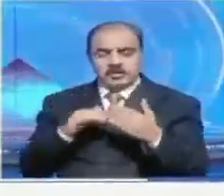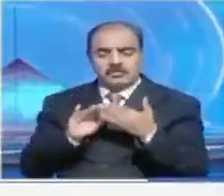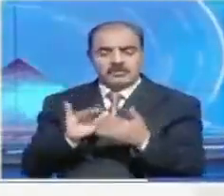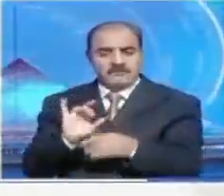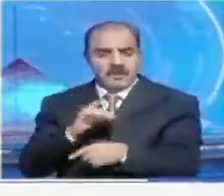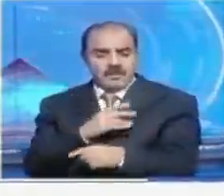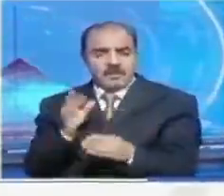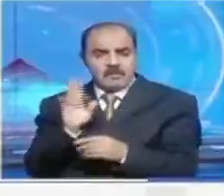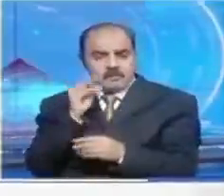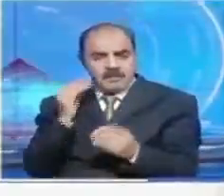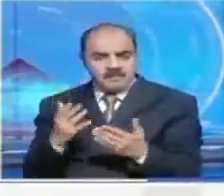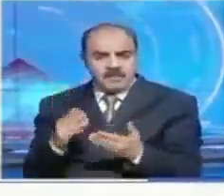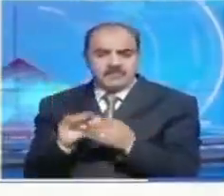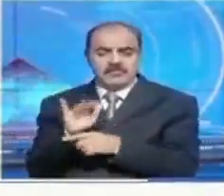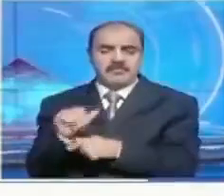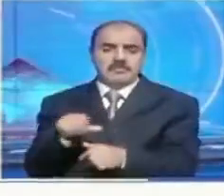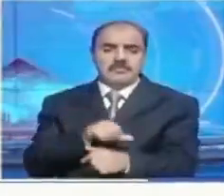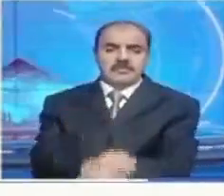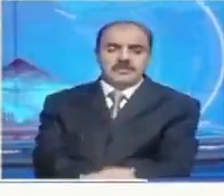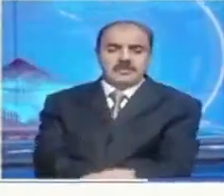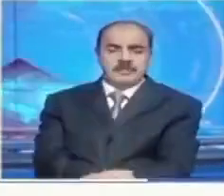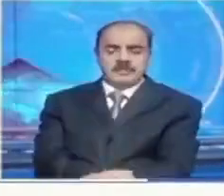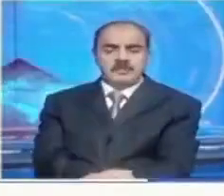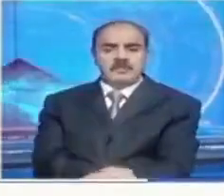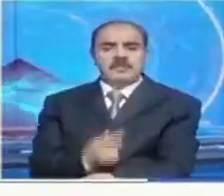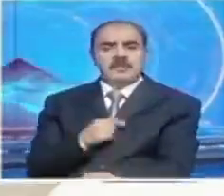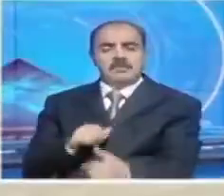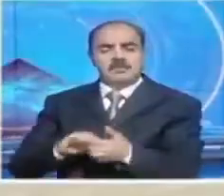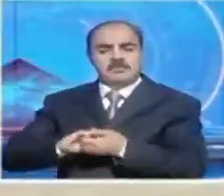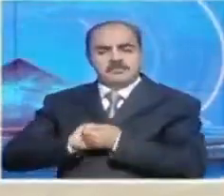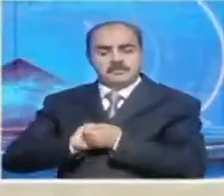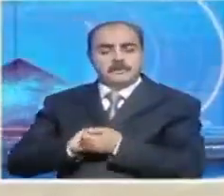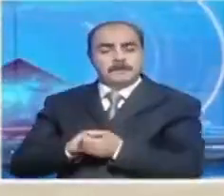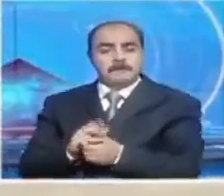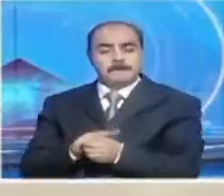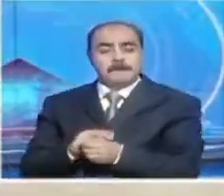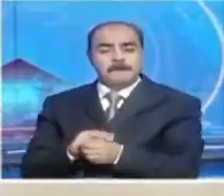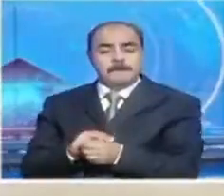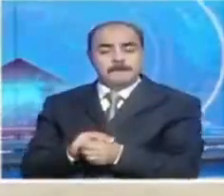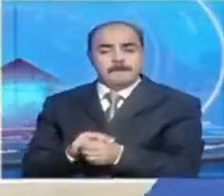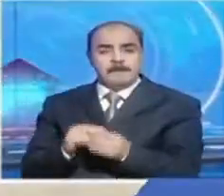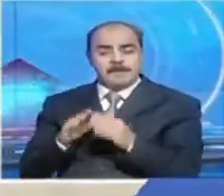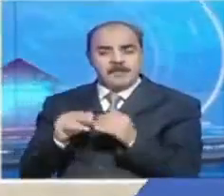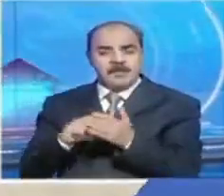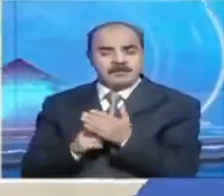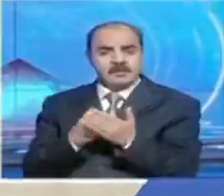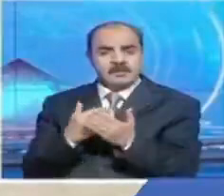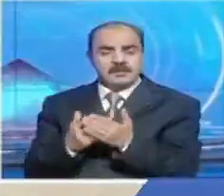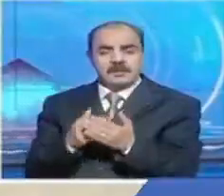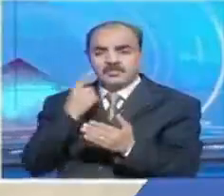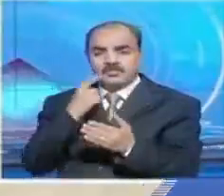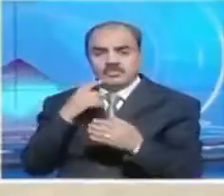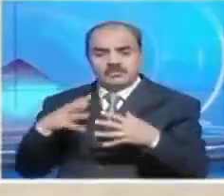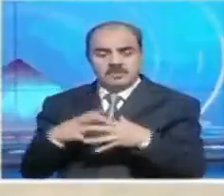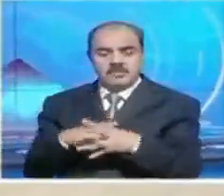الخدمات اللوجستية الأخرى. أحد الأولية اللي أخذناها التعاون اللصيق ما بين الجهة المصرية والجهة السودانية